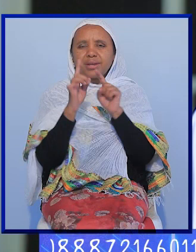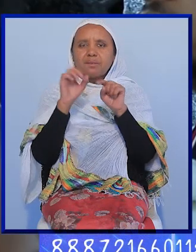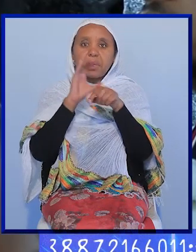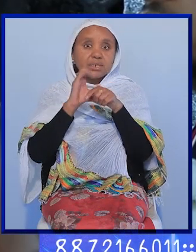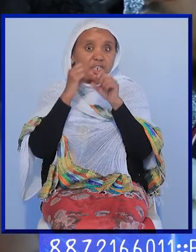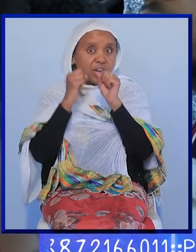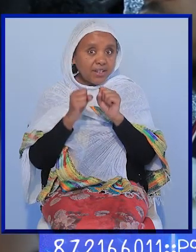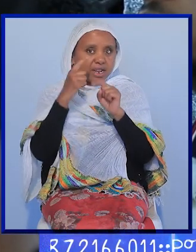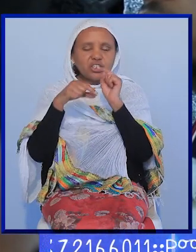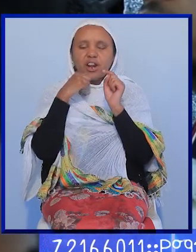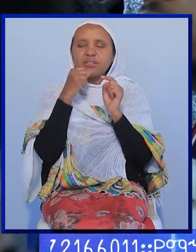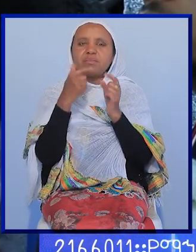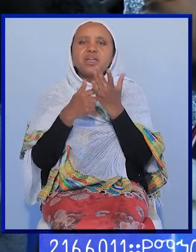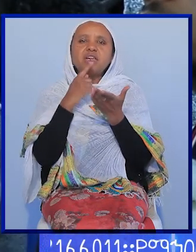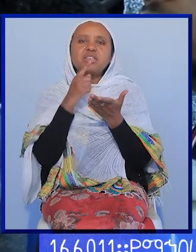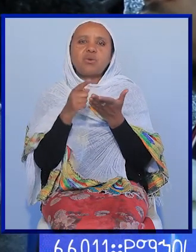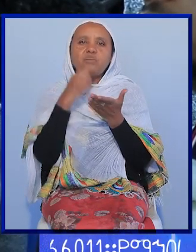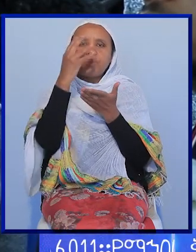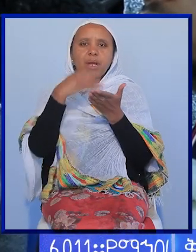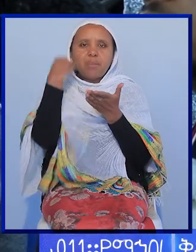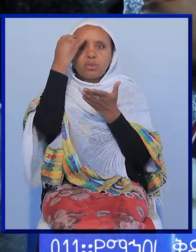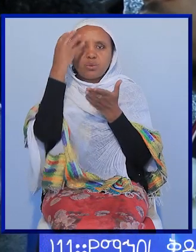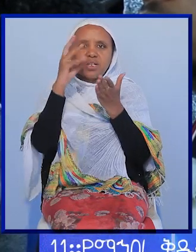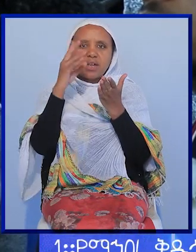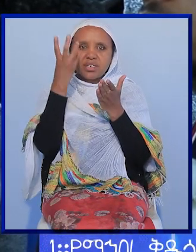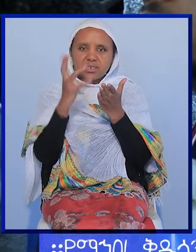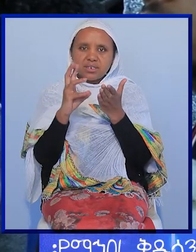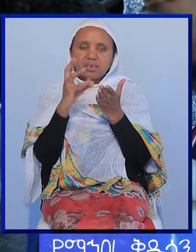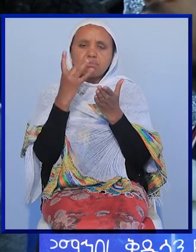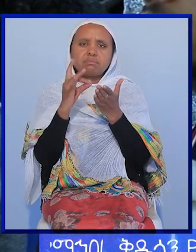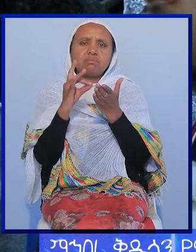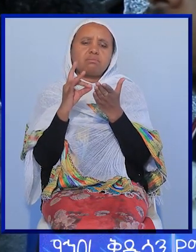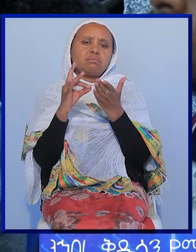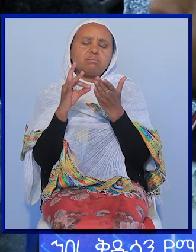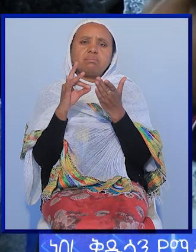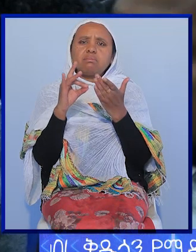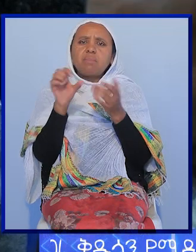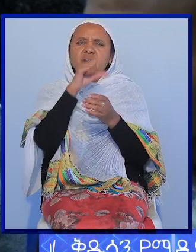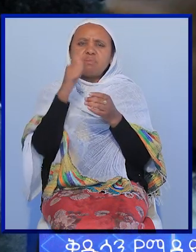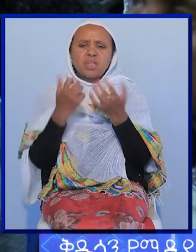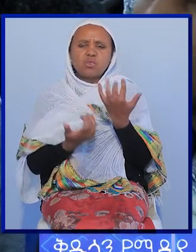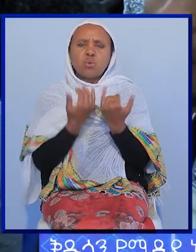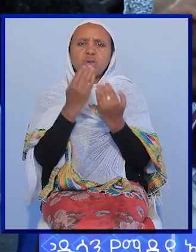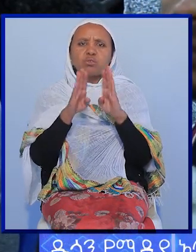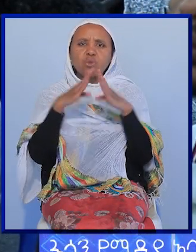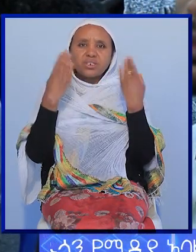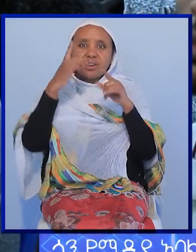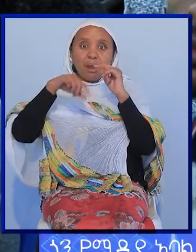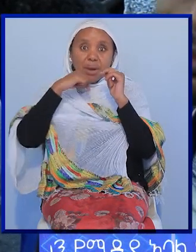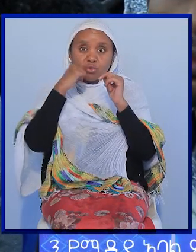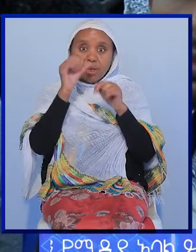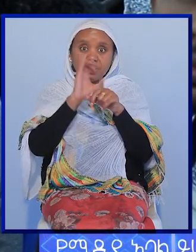ክርስቲያንን አልቻላትም። ለዚህ ነው ማቴዎስ 16:18 ላይም አናቅጸ ሲኦል እንደማይችሏት የተጻፈው። የሲኦል ደጆች የገሃነም